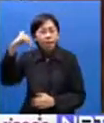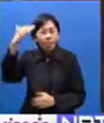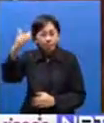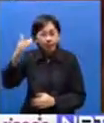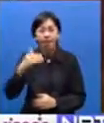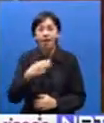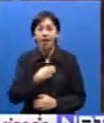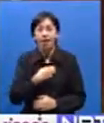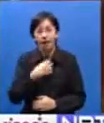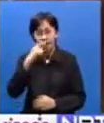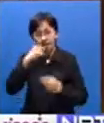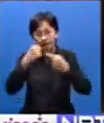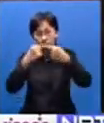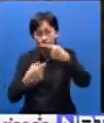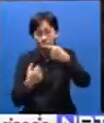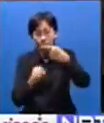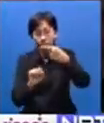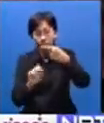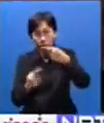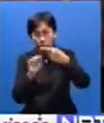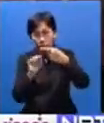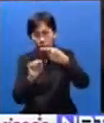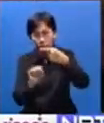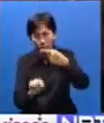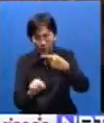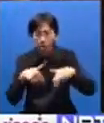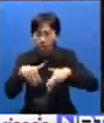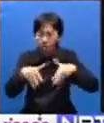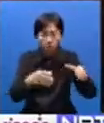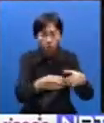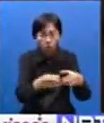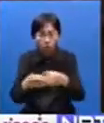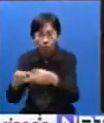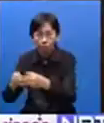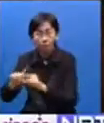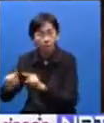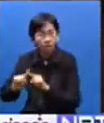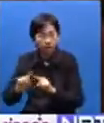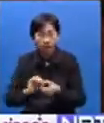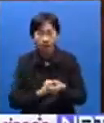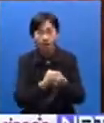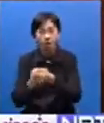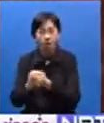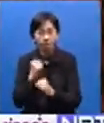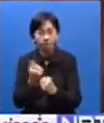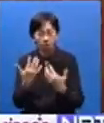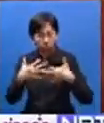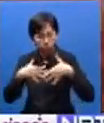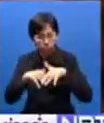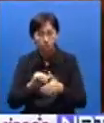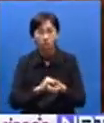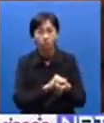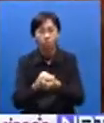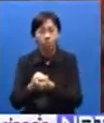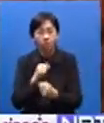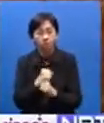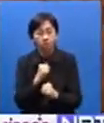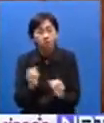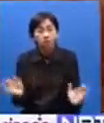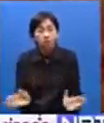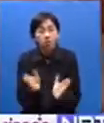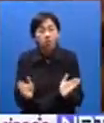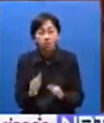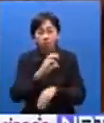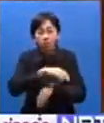ค่านิยมไทย 12ประการสำหรับประชาชนทุกกลุ่มและบูรณาการทำงานร่วมกันกับหน่วยงานอื่นตลอดจนส่งเสริม